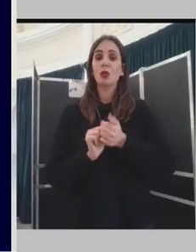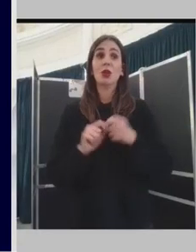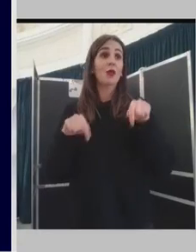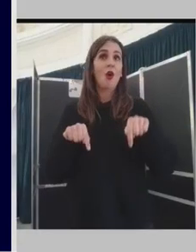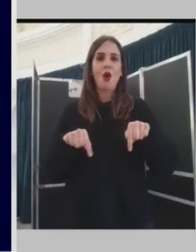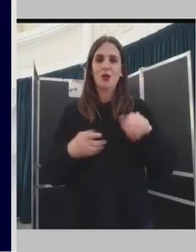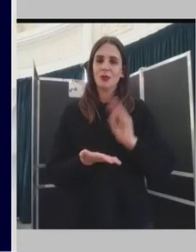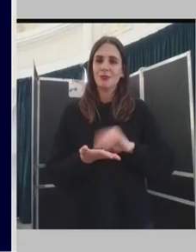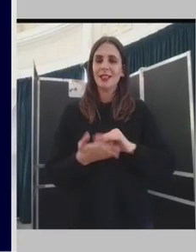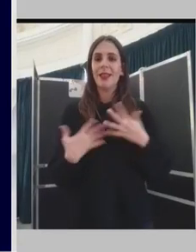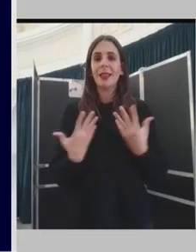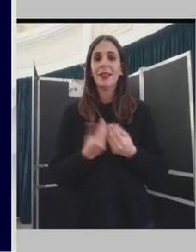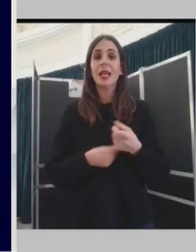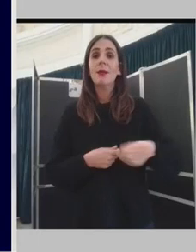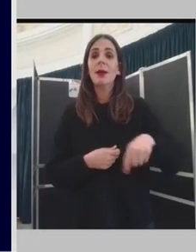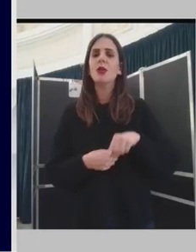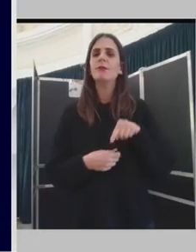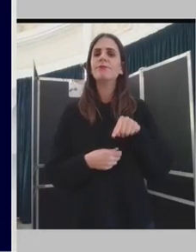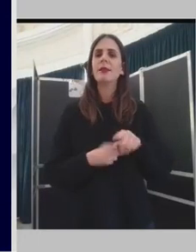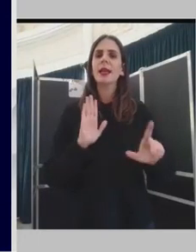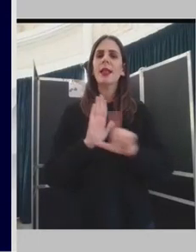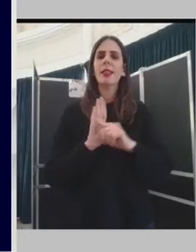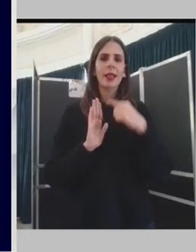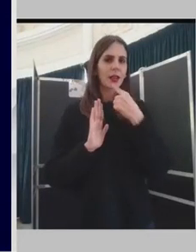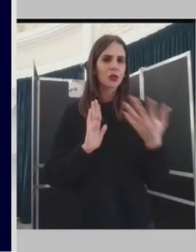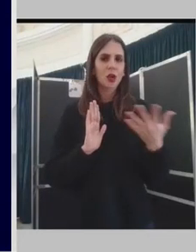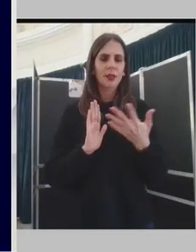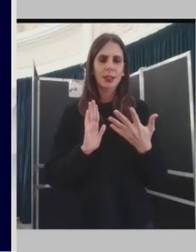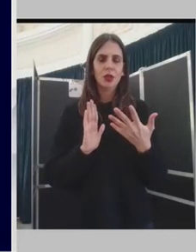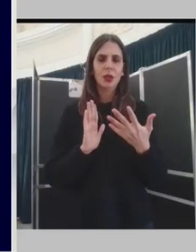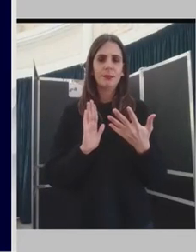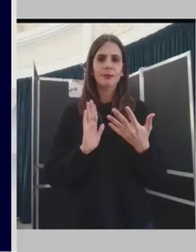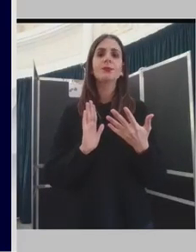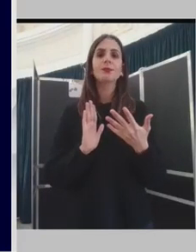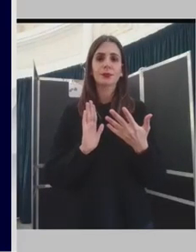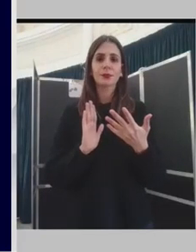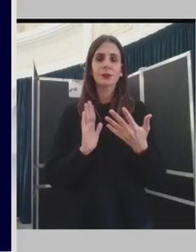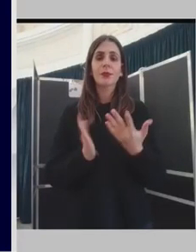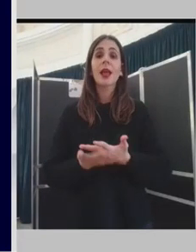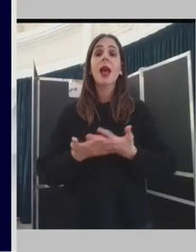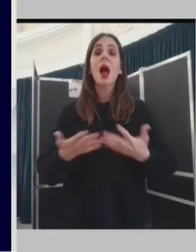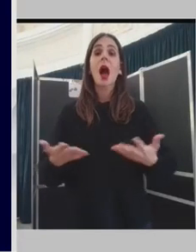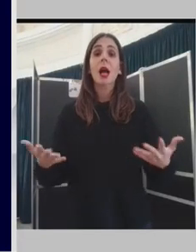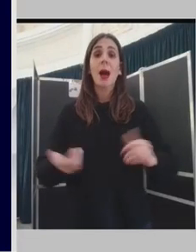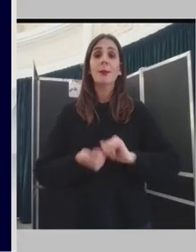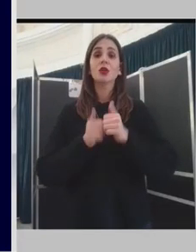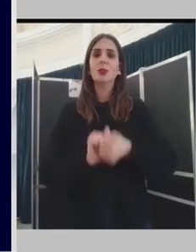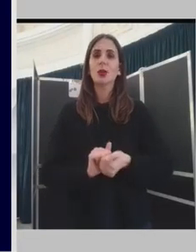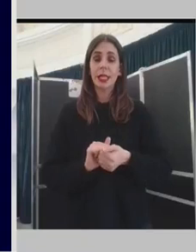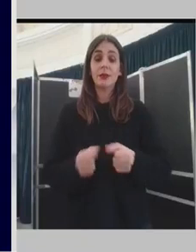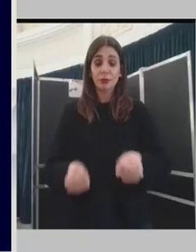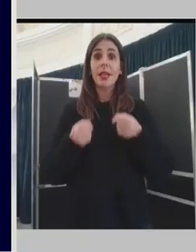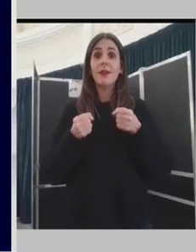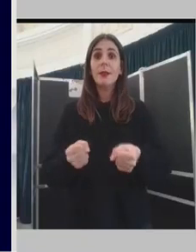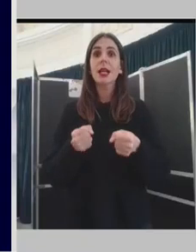allora una legge impone di avere un defibrillatore nei centri sportivi, e anche